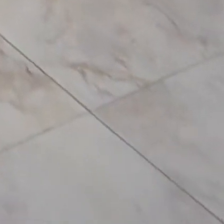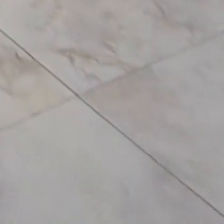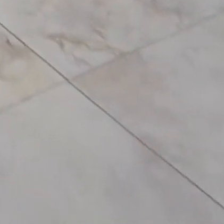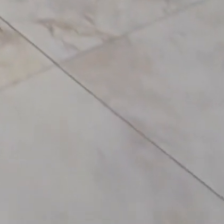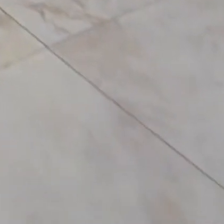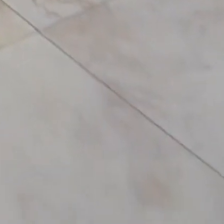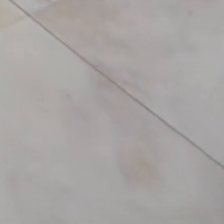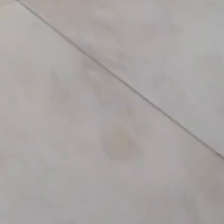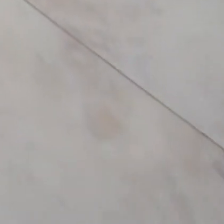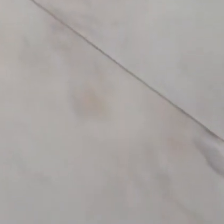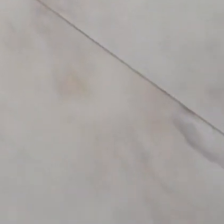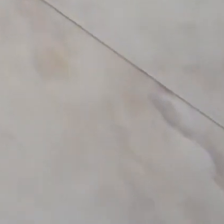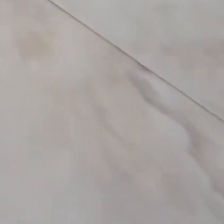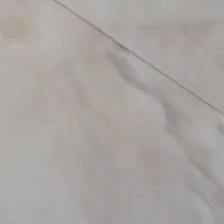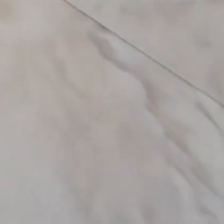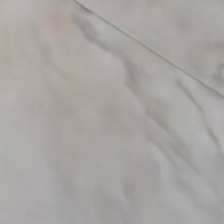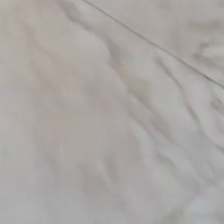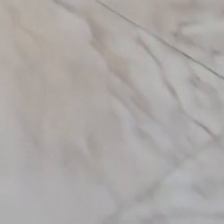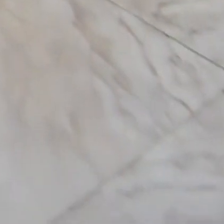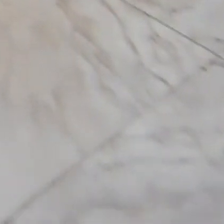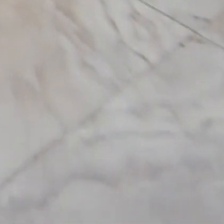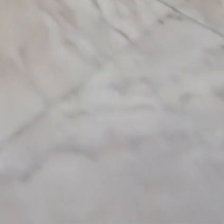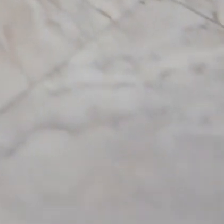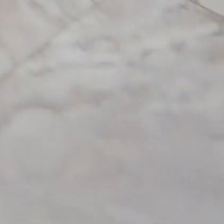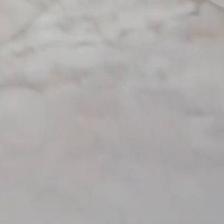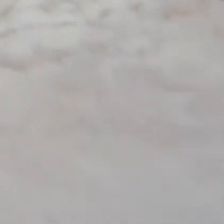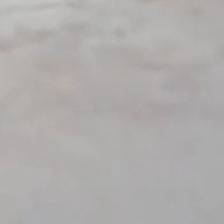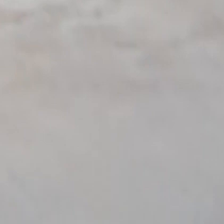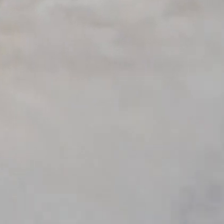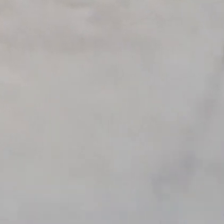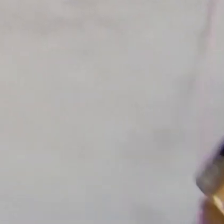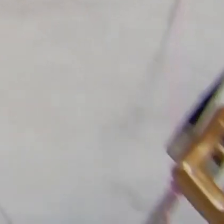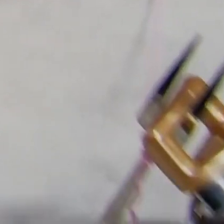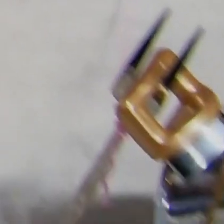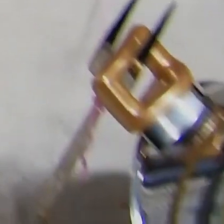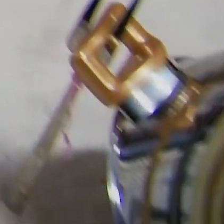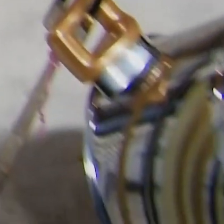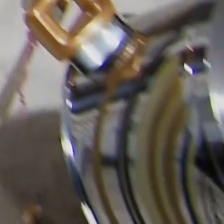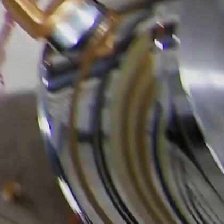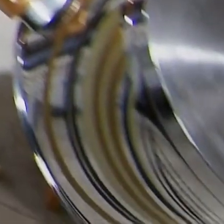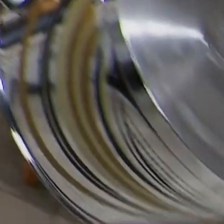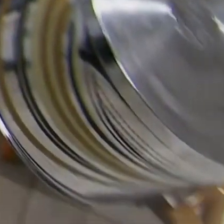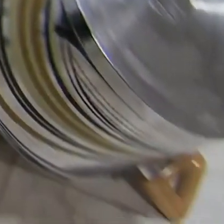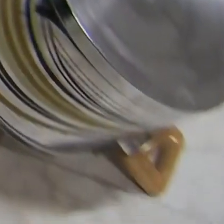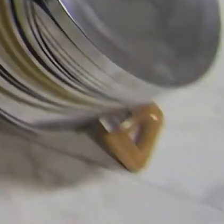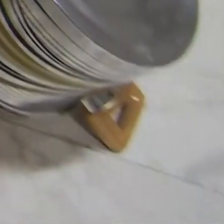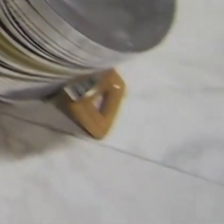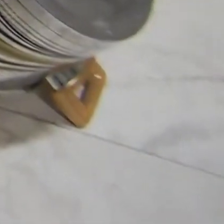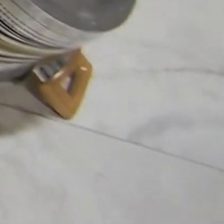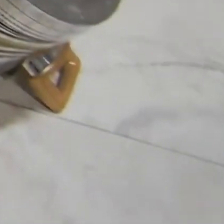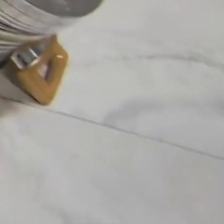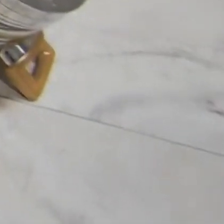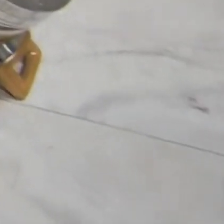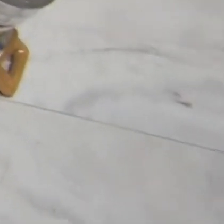yere serpiştirdiği kırıntılar salondan mutfağa doğru uzuyor. Kırıntı yolunun sonunda sapı çatalla yukarı kaldırılmış ters duran bir